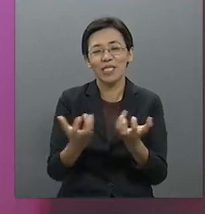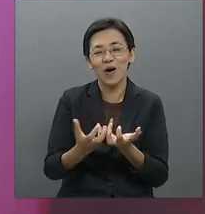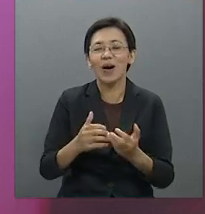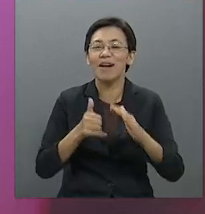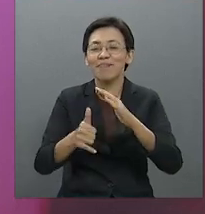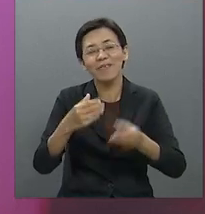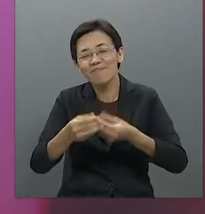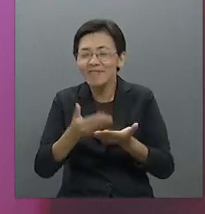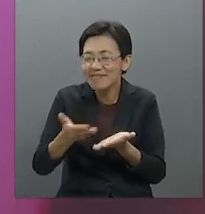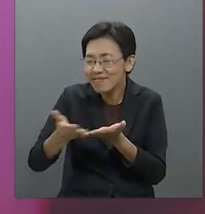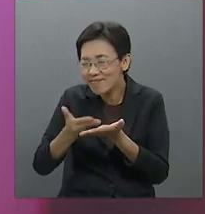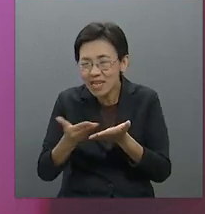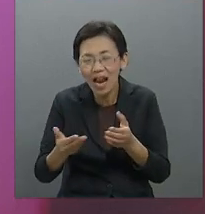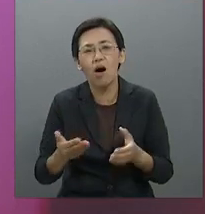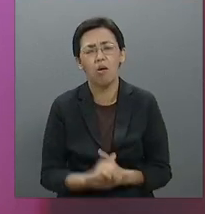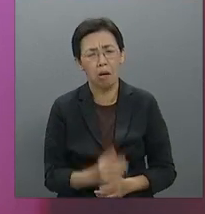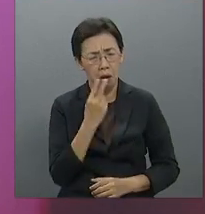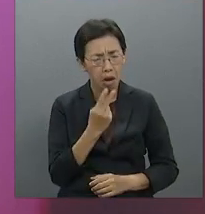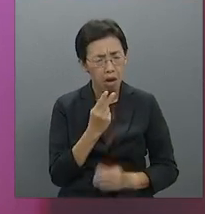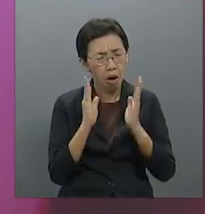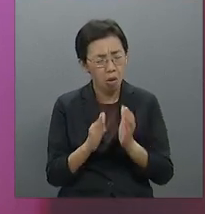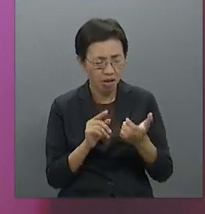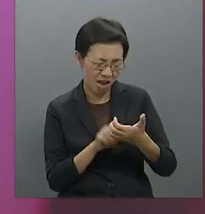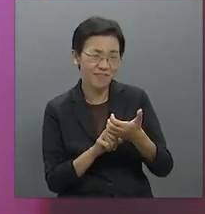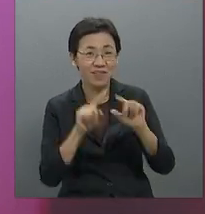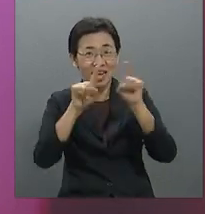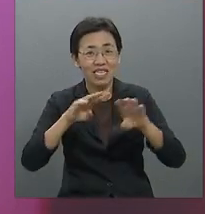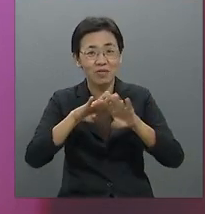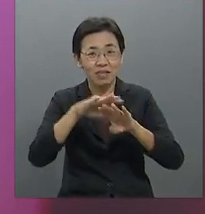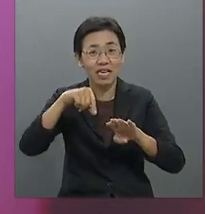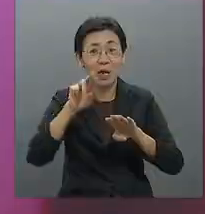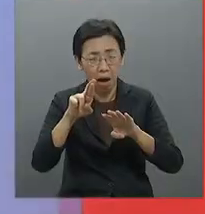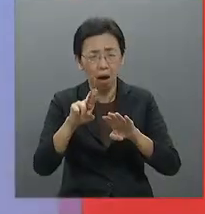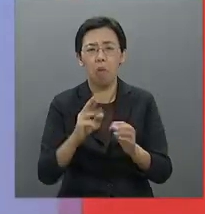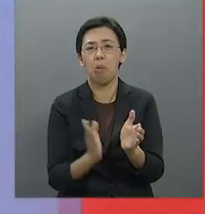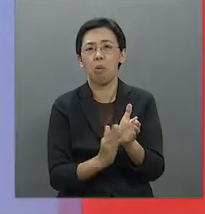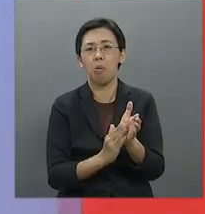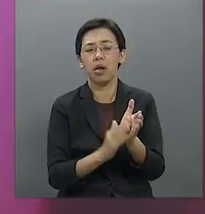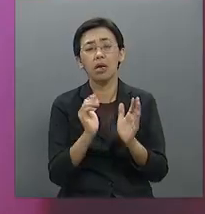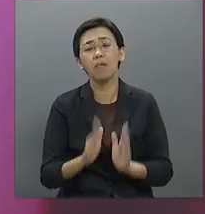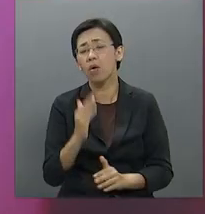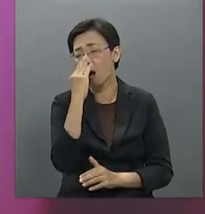เห็นนะครบางท่านที่ทำละแกนออกขอชนชมแตบางท่เรี dogsไม่สนใจเลยนะ infamous